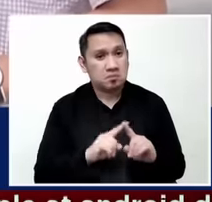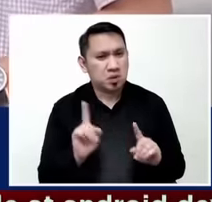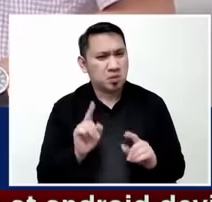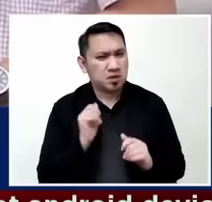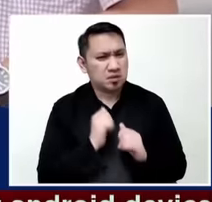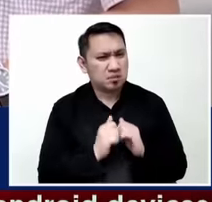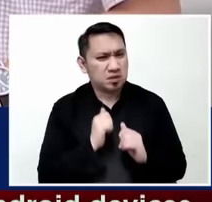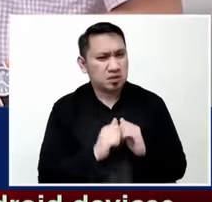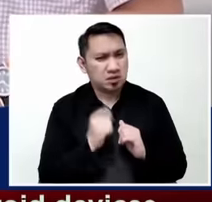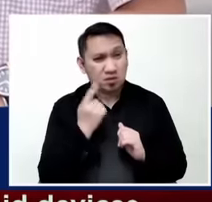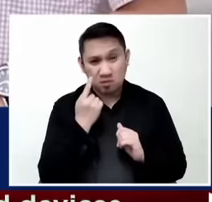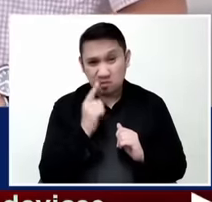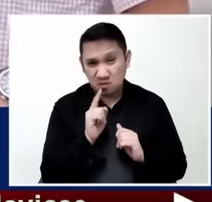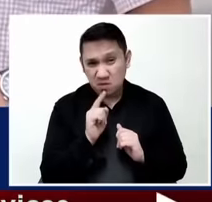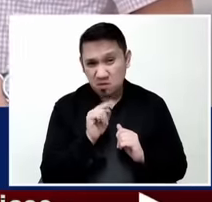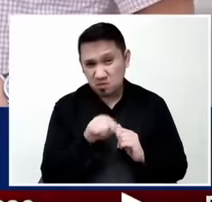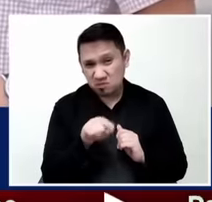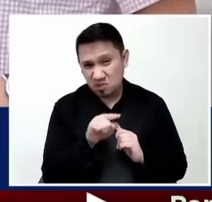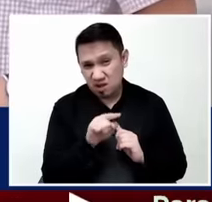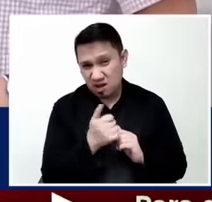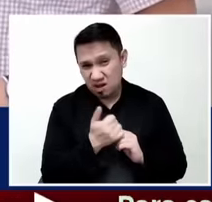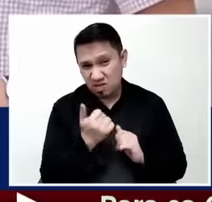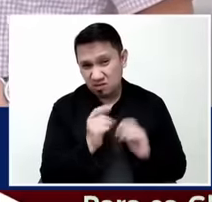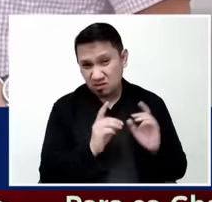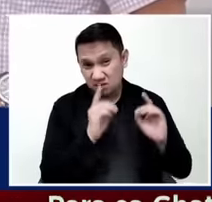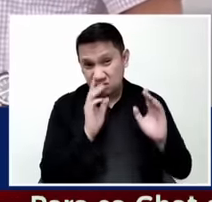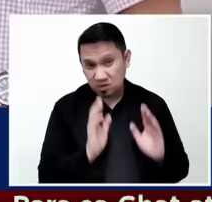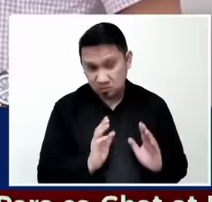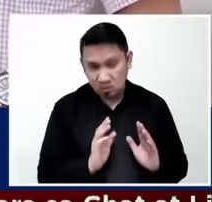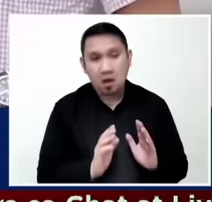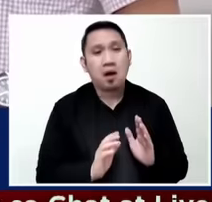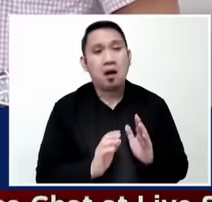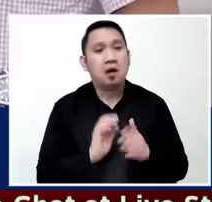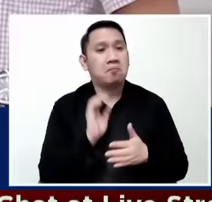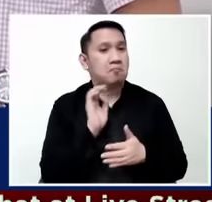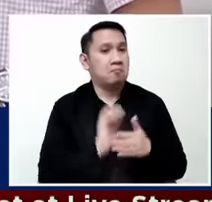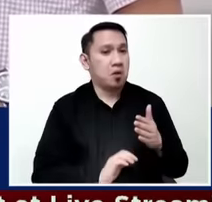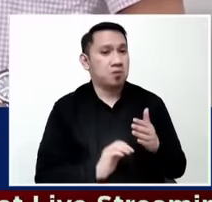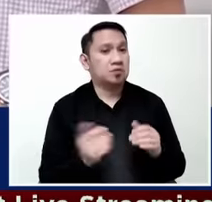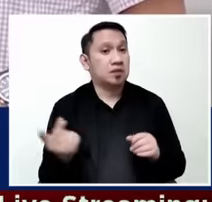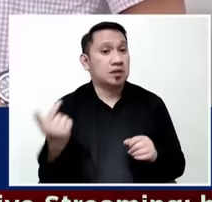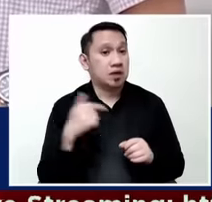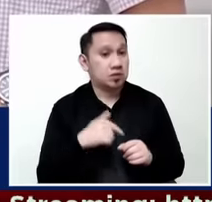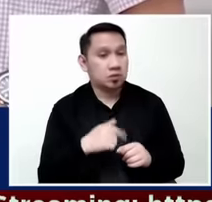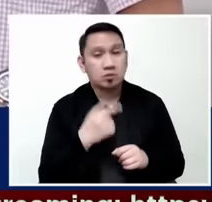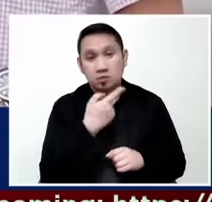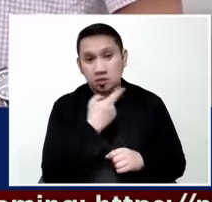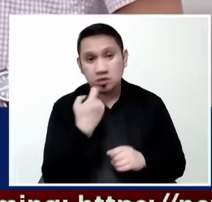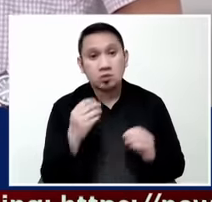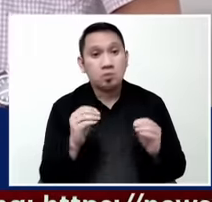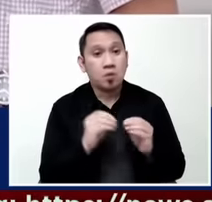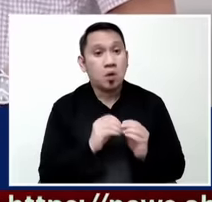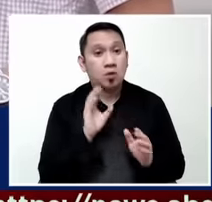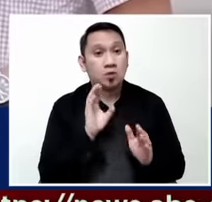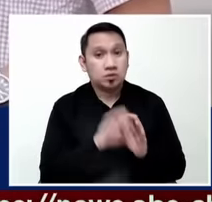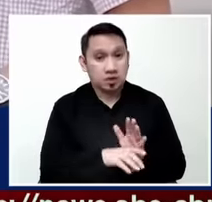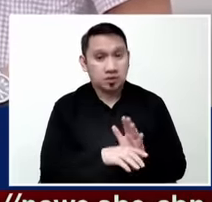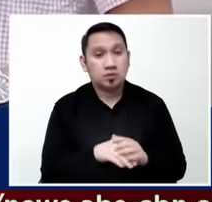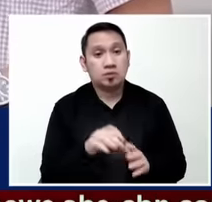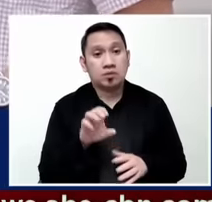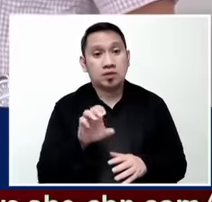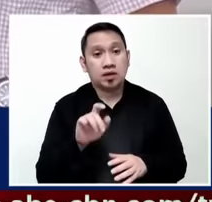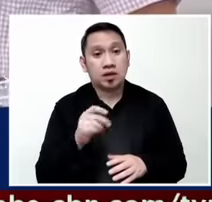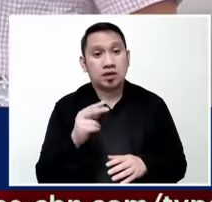mga ordinaryong motorista? Bababa ang presyo ng gasolina dahil mas mura ang imported